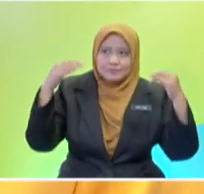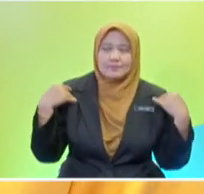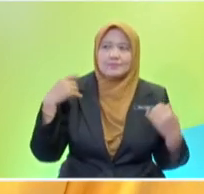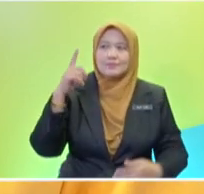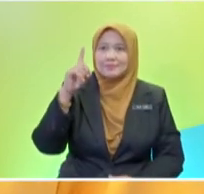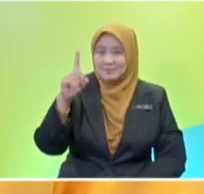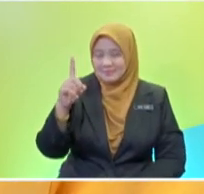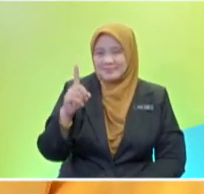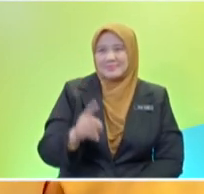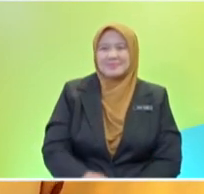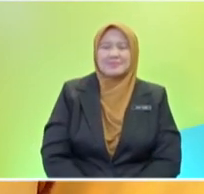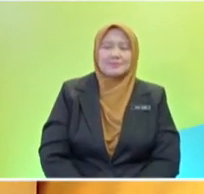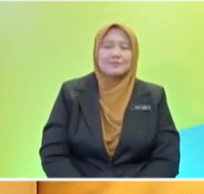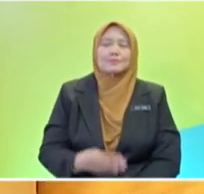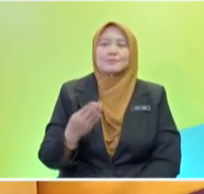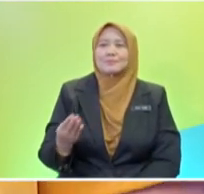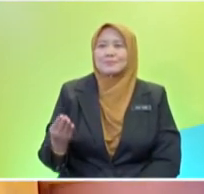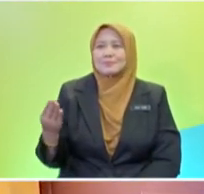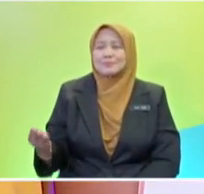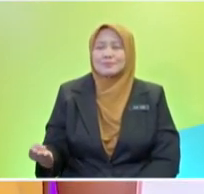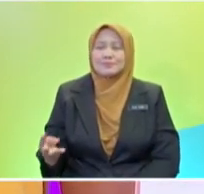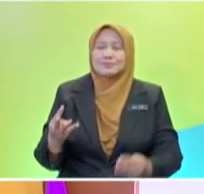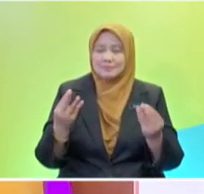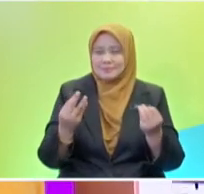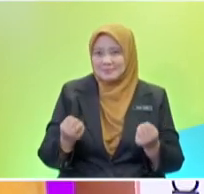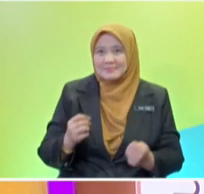menyanyi sedikit supaya anggota badan